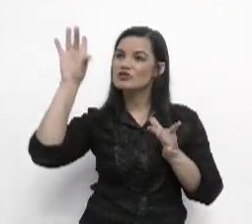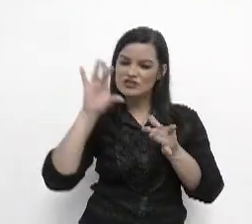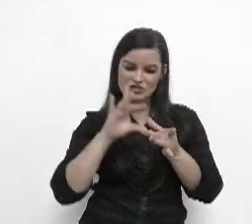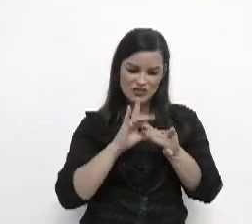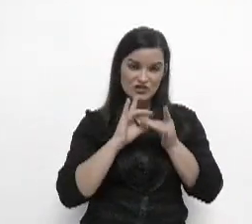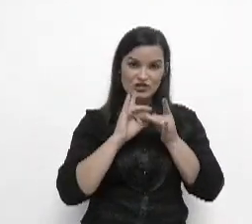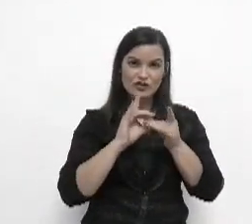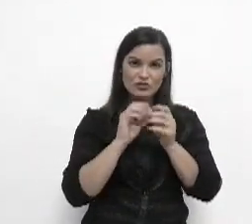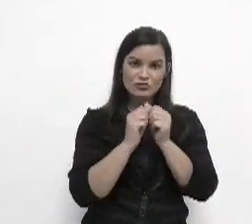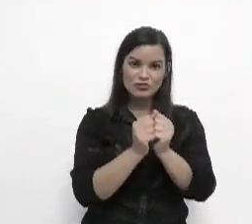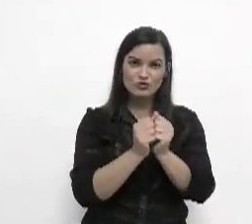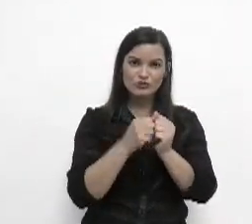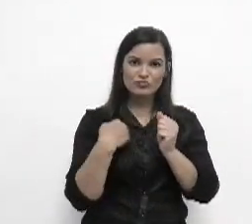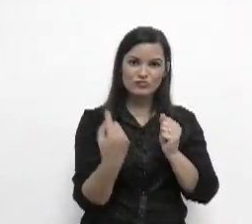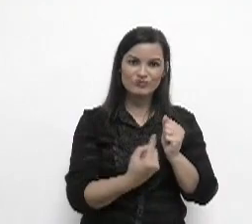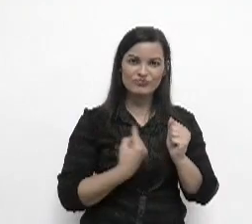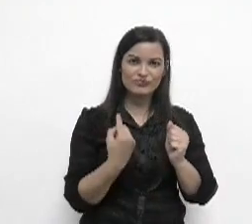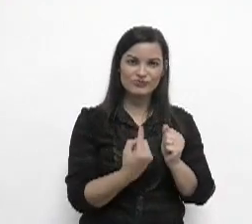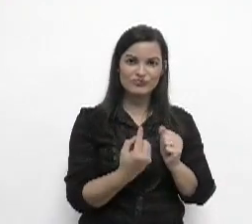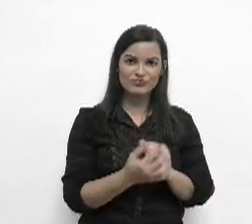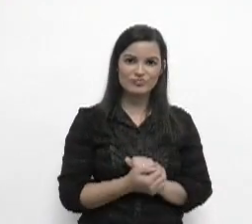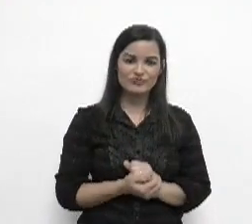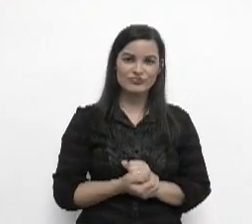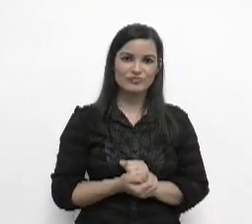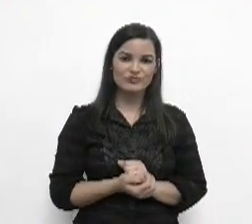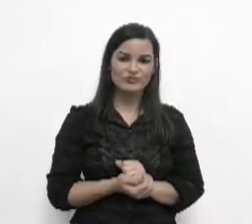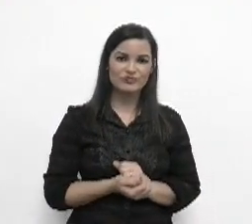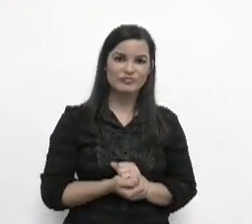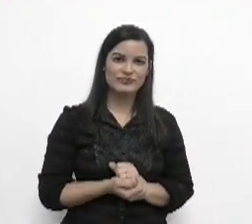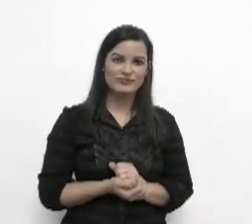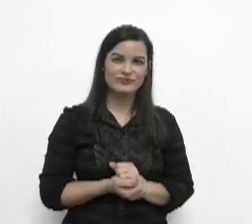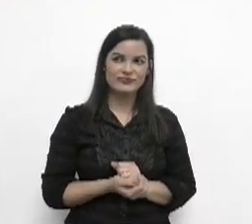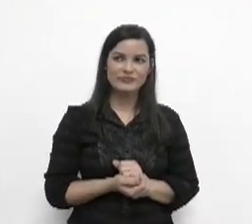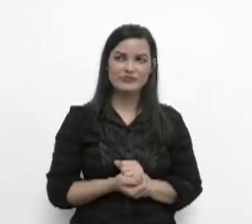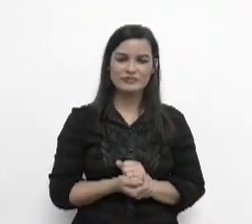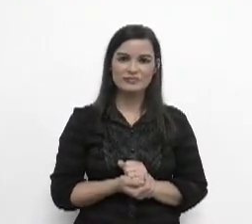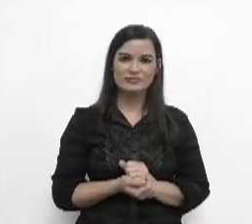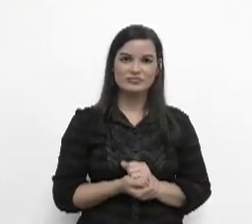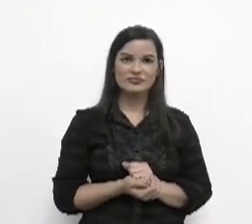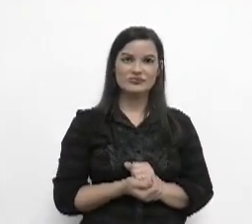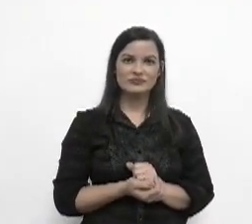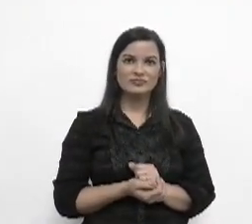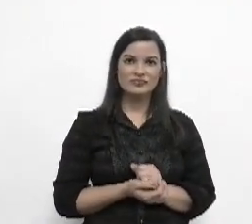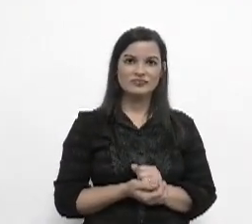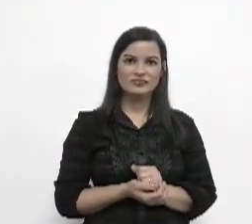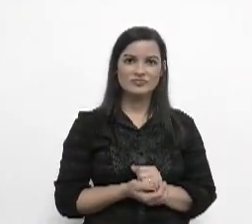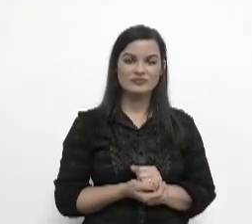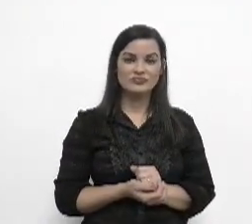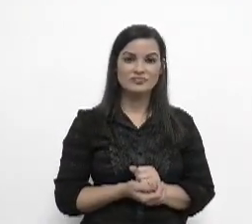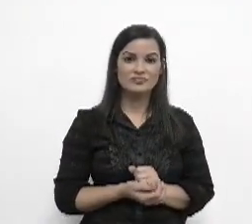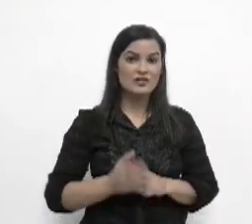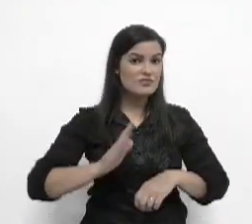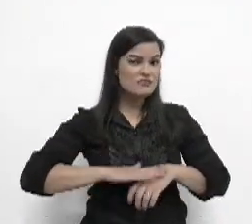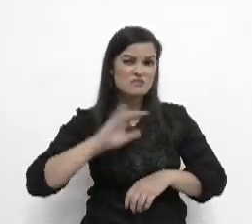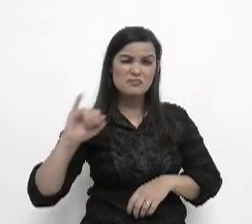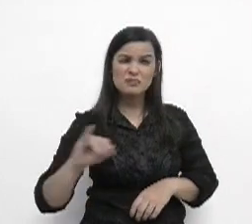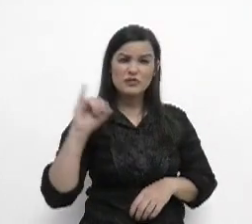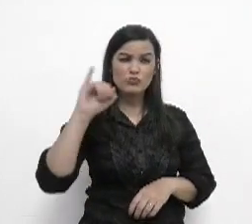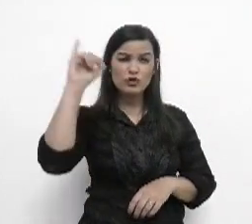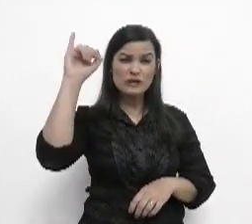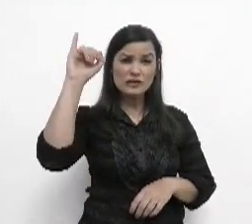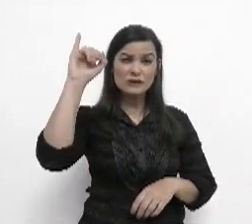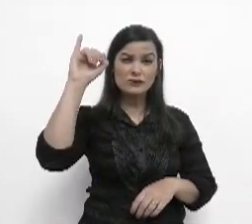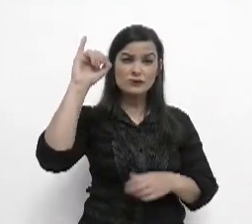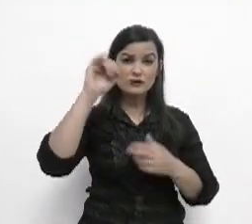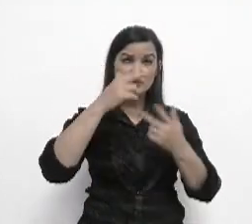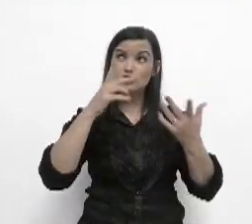conosco. 여기 하나님이 우리와 함께 계신다는 것보다 더 중요한 것은 우리와 함께 계신다는 사실이 더 중요합니다. O mais importante de Deus, do que